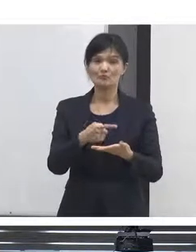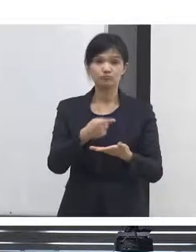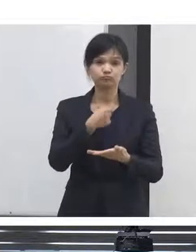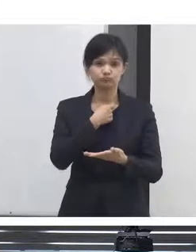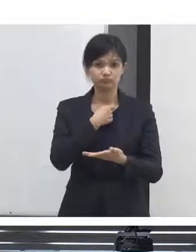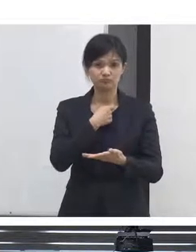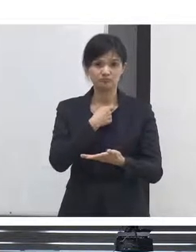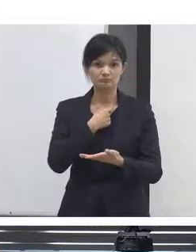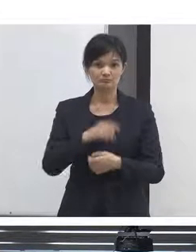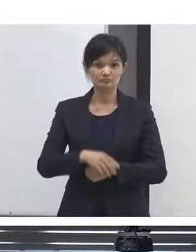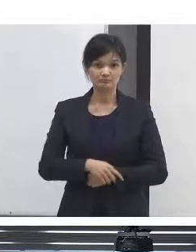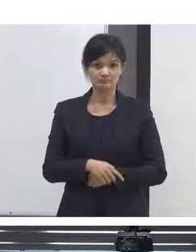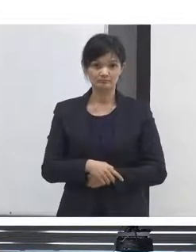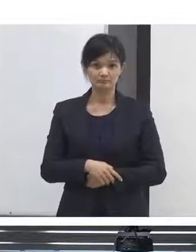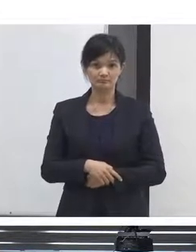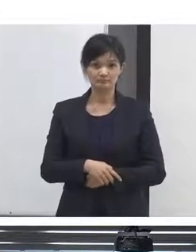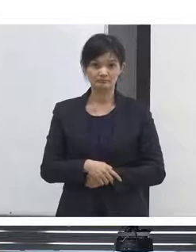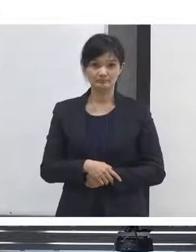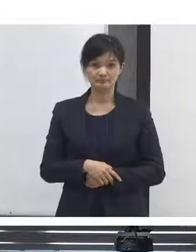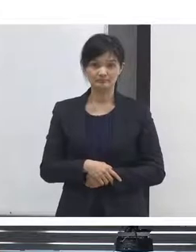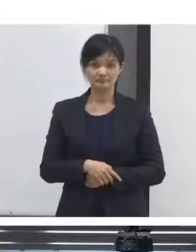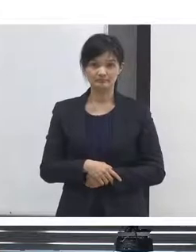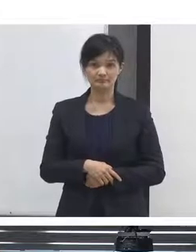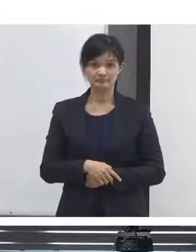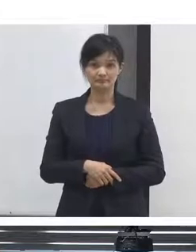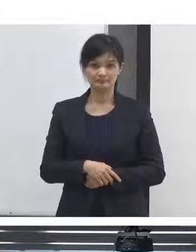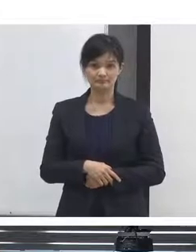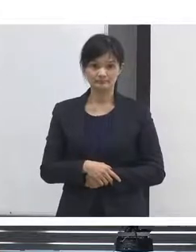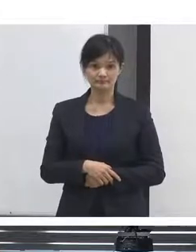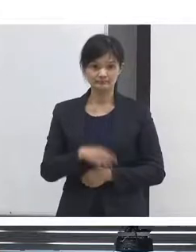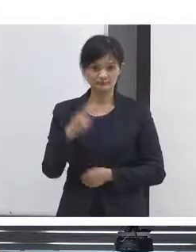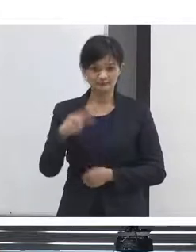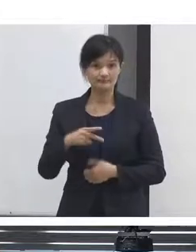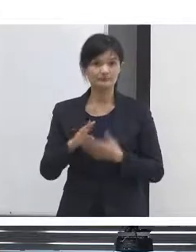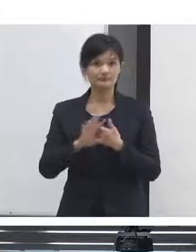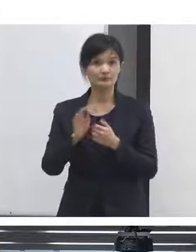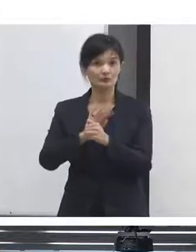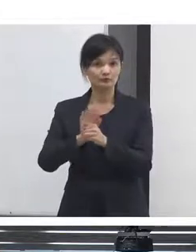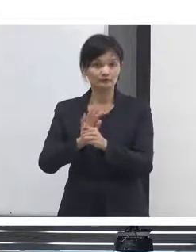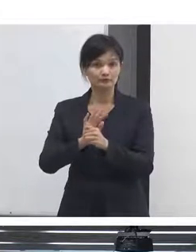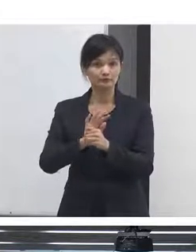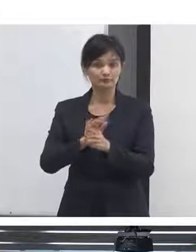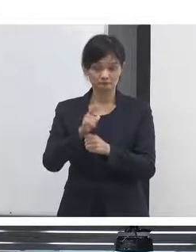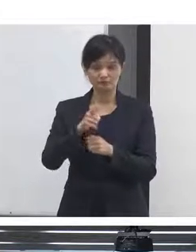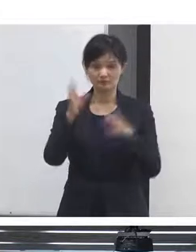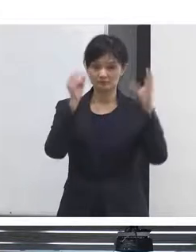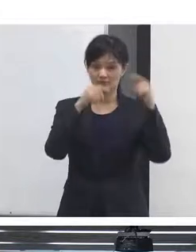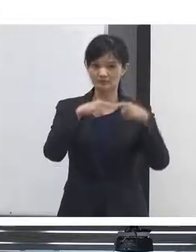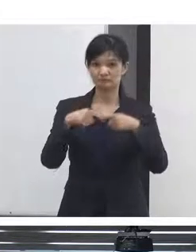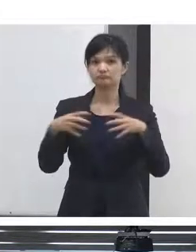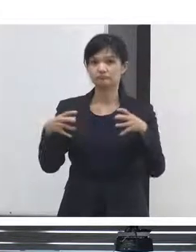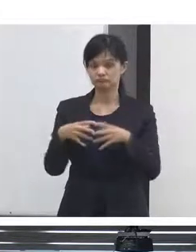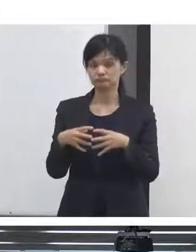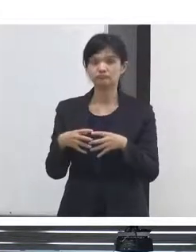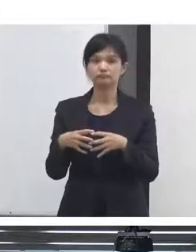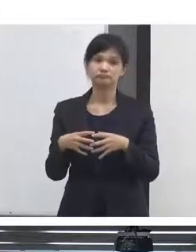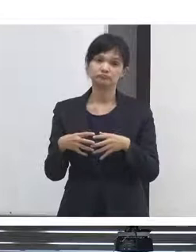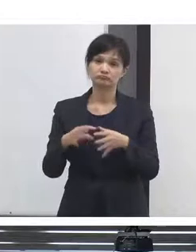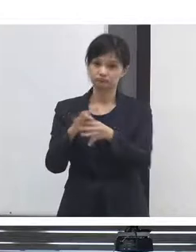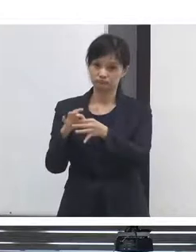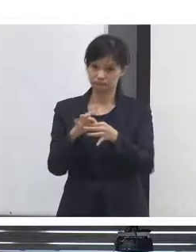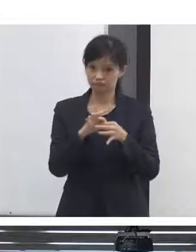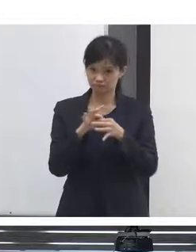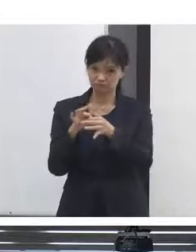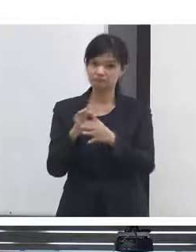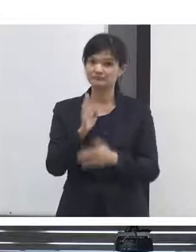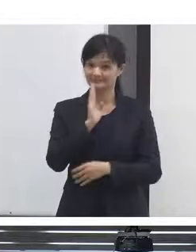化服务呢，也同样的要有自动化服务呢，事实上资料整合也非常的重要。那所以，我们今天要